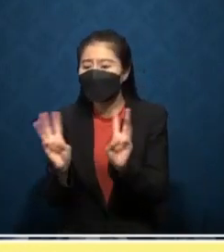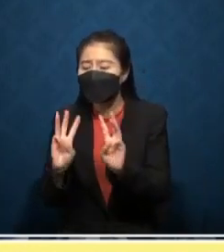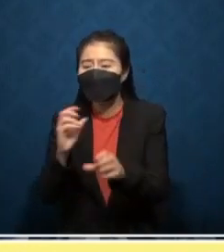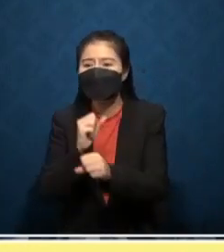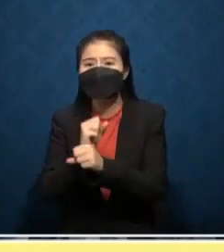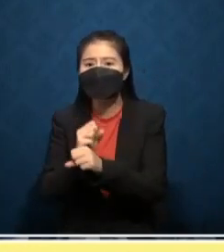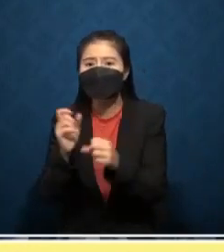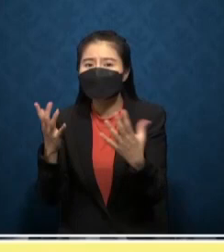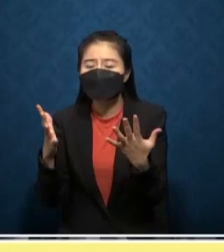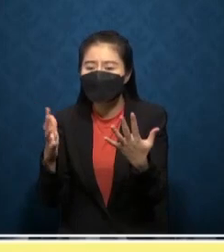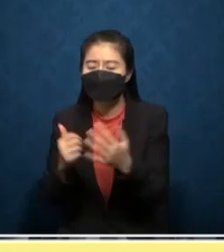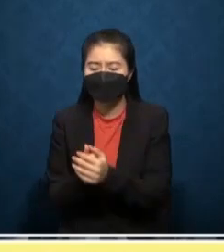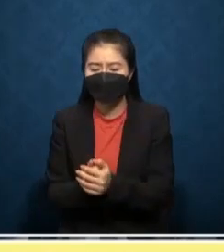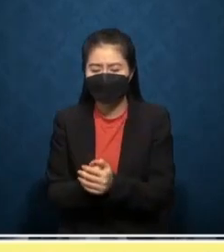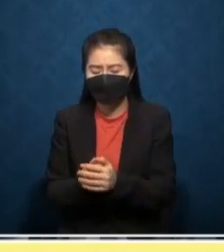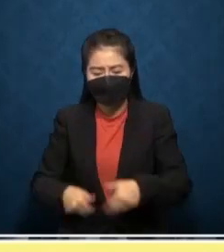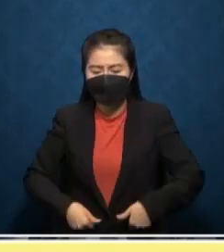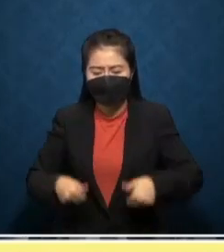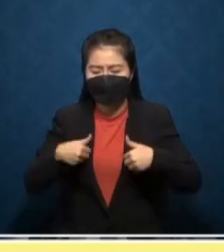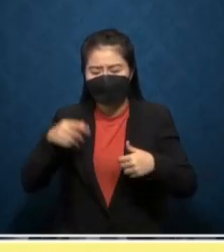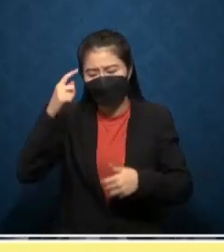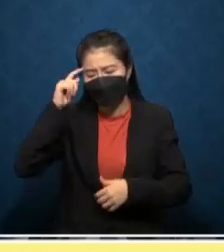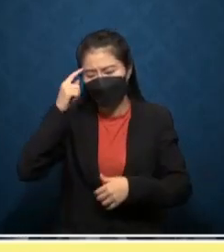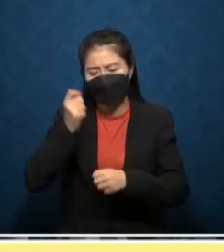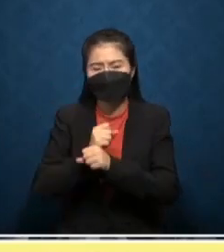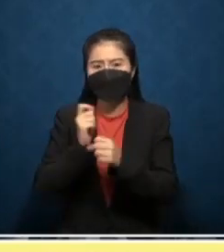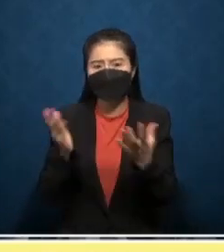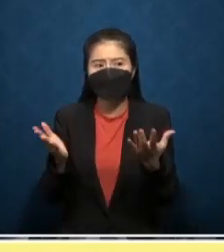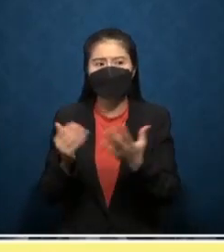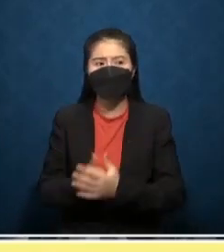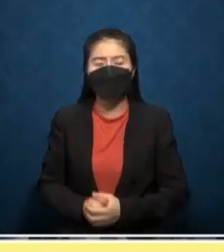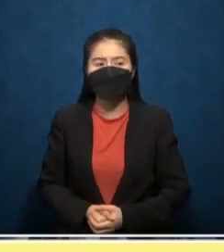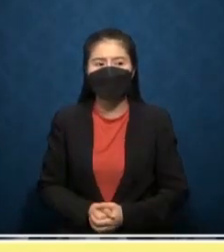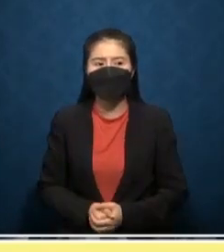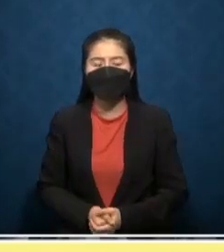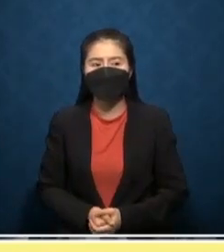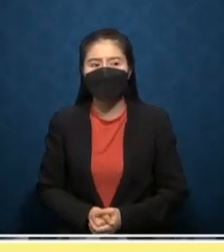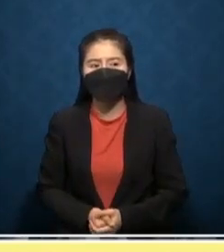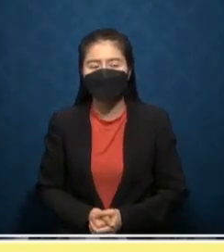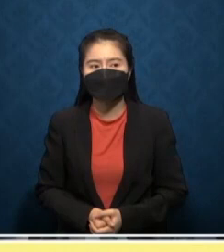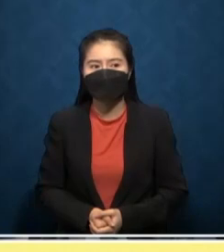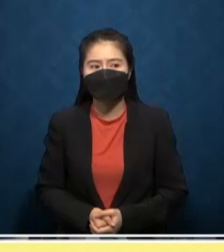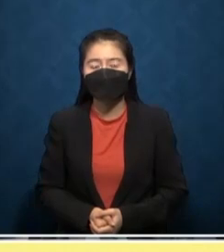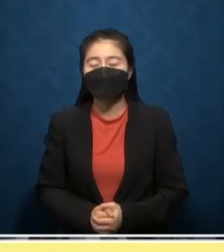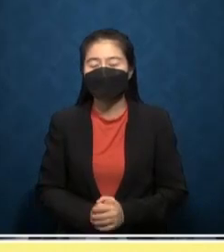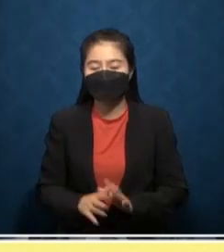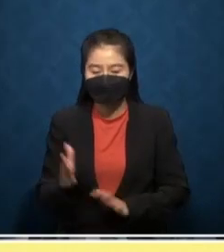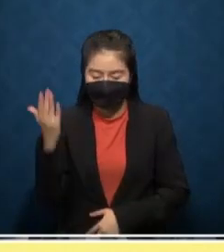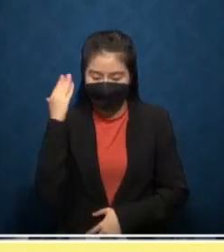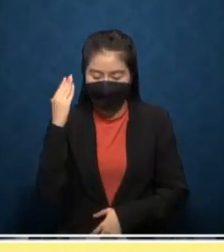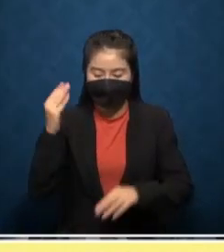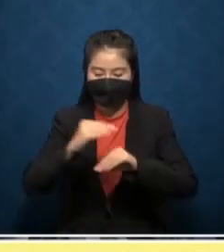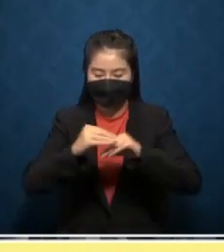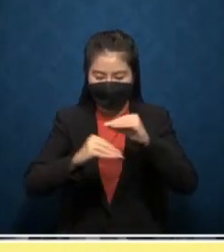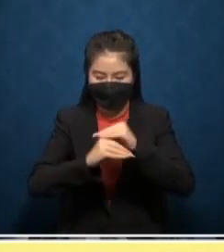เรารัฐบาลเคยให้ผู้ประกอบการที่รับอดีตผู้ต้ขังเข้าไปทำงานแล